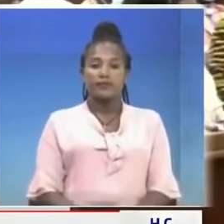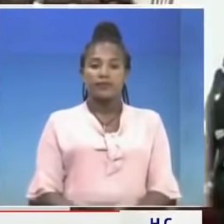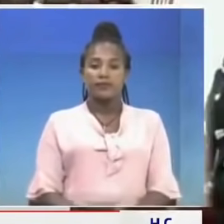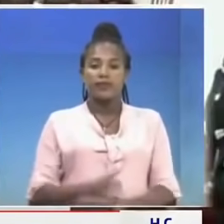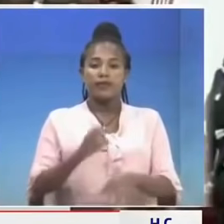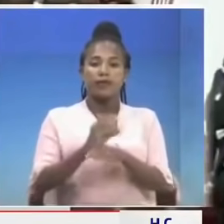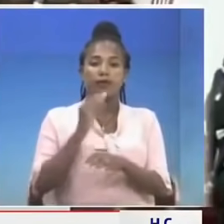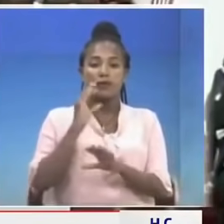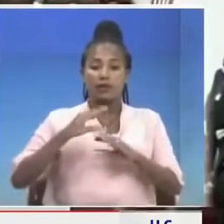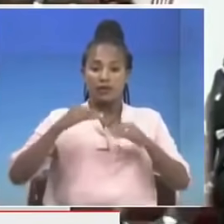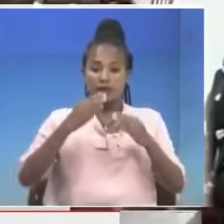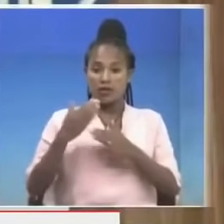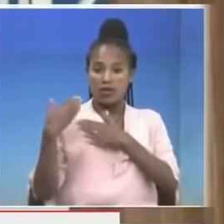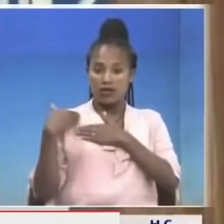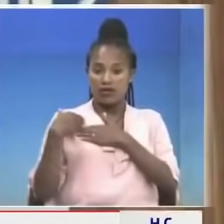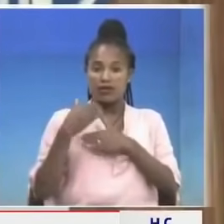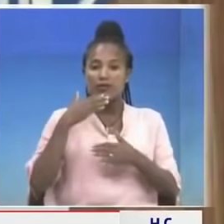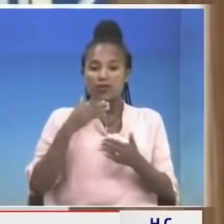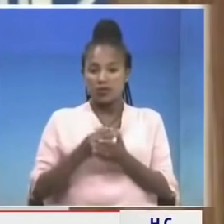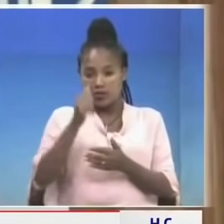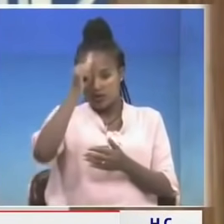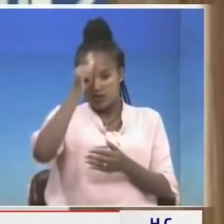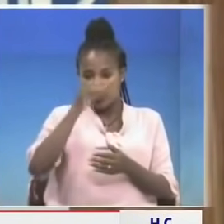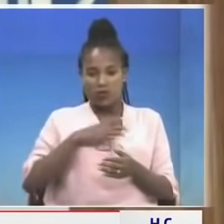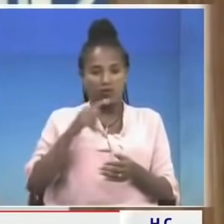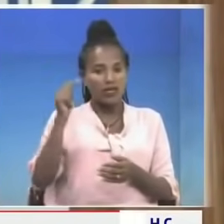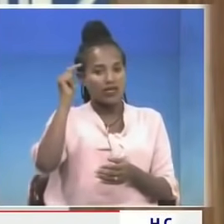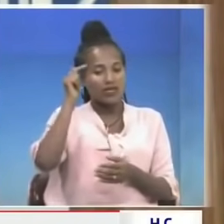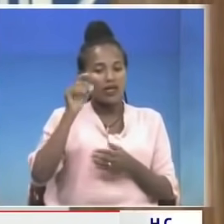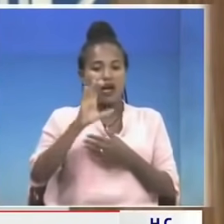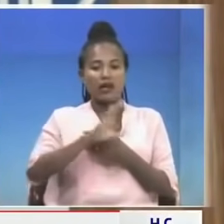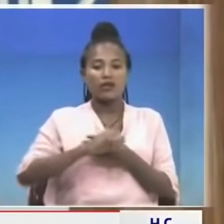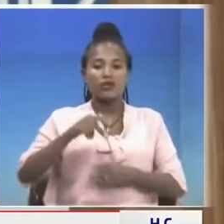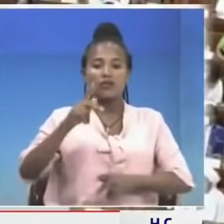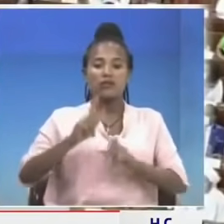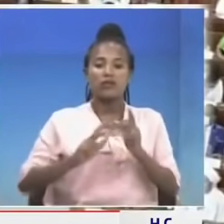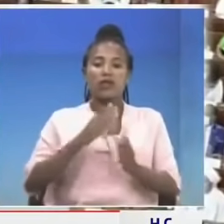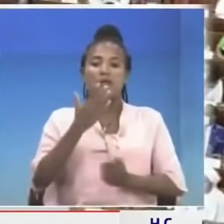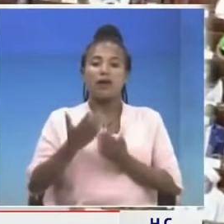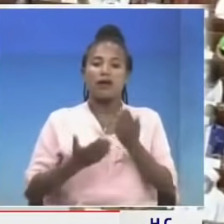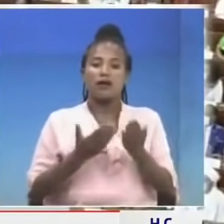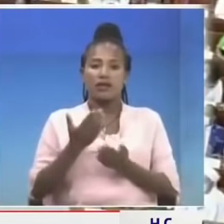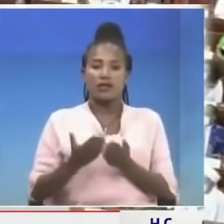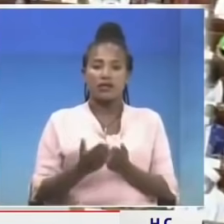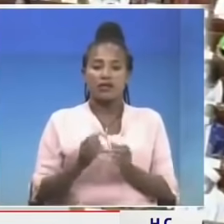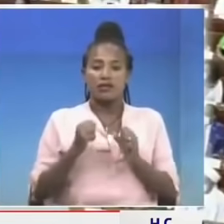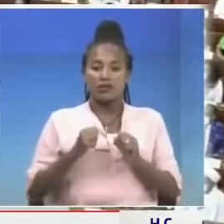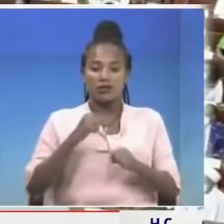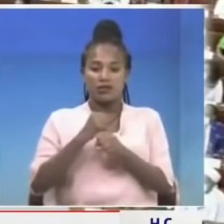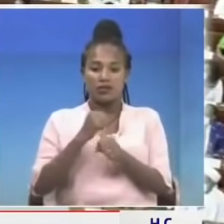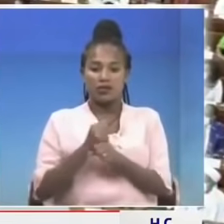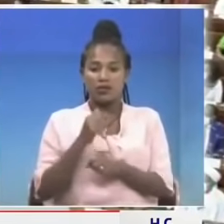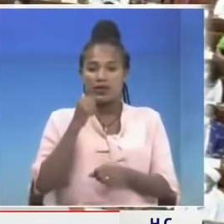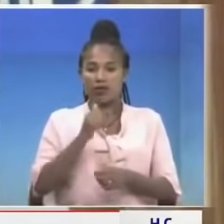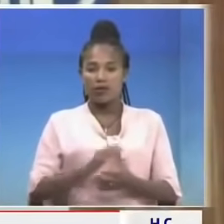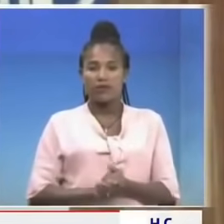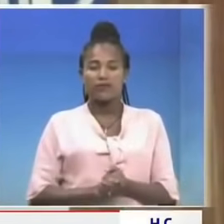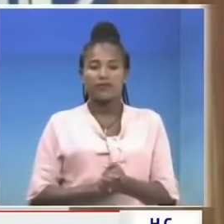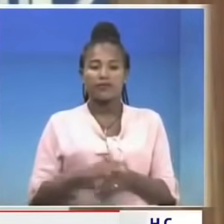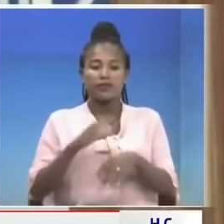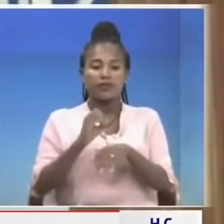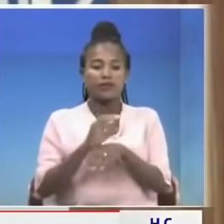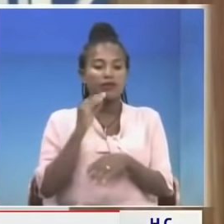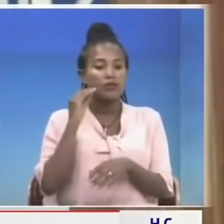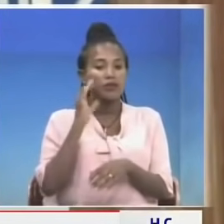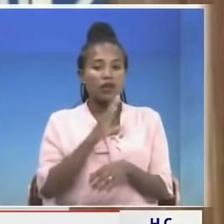ምክር ቤቱ ለሰጣቸው ኃላፊነት ያመሰገኑት አቶ ታገሰ ጫፎ ሀገራቸውንና ህዝባቸውን ለማገልገል ተግተው እንደሚሰሩ ተናግረዋል። ምክር